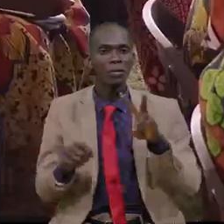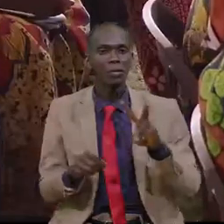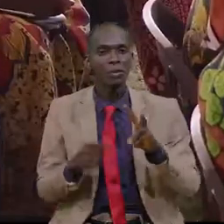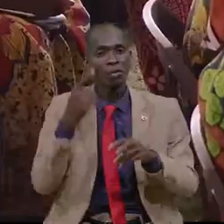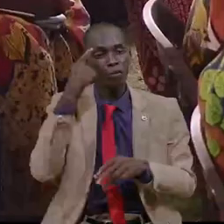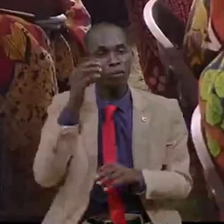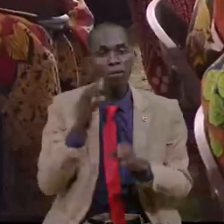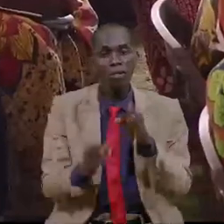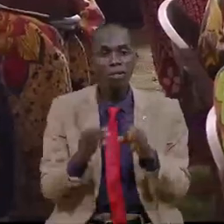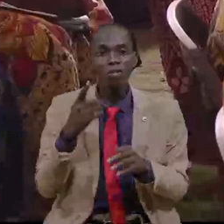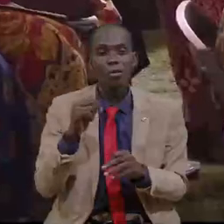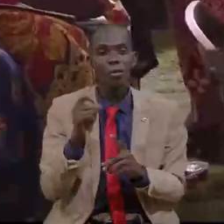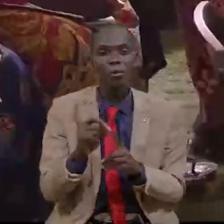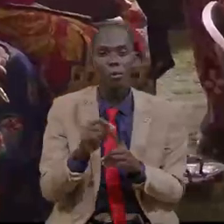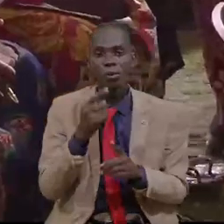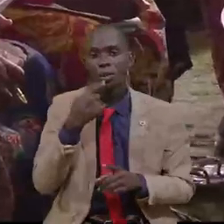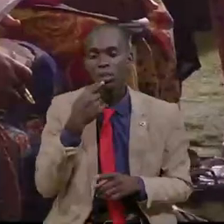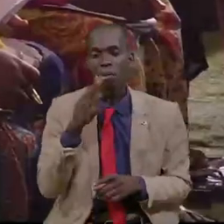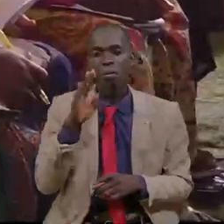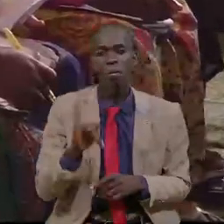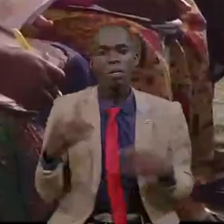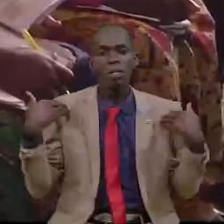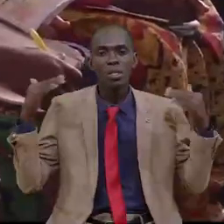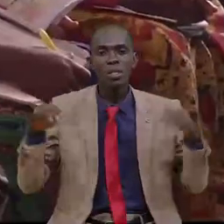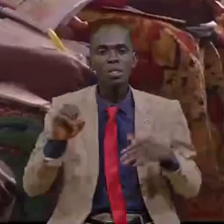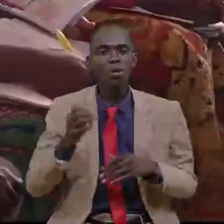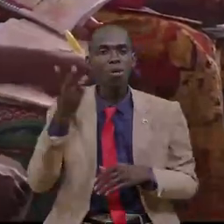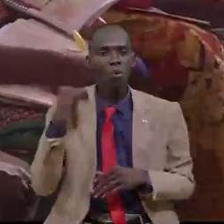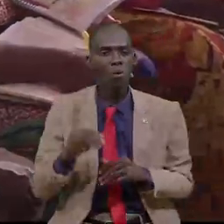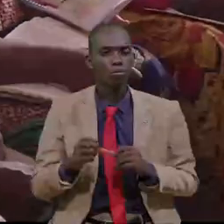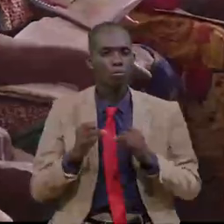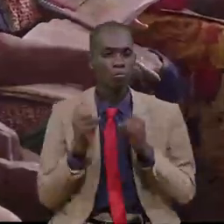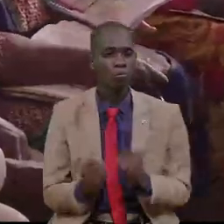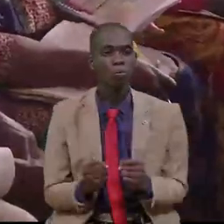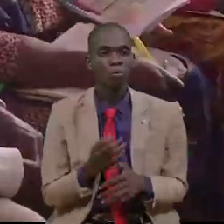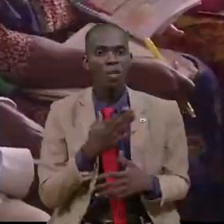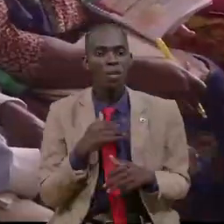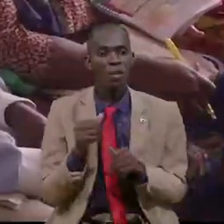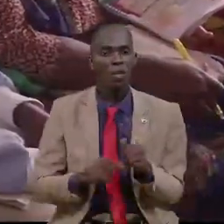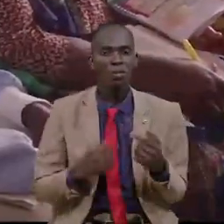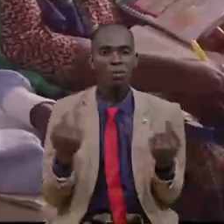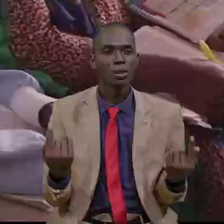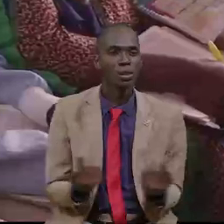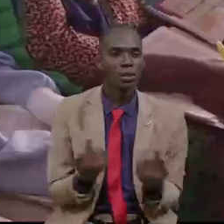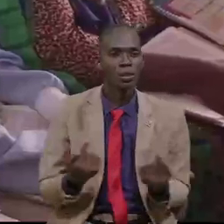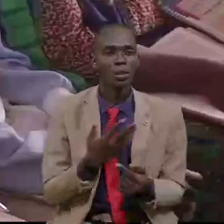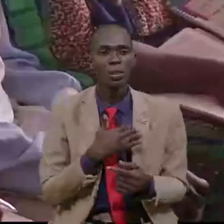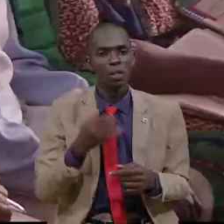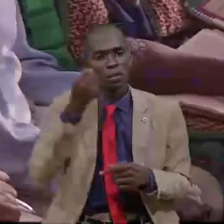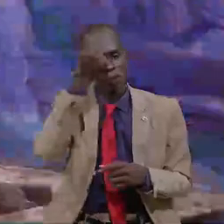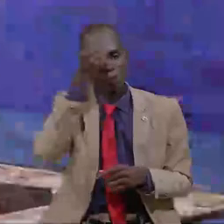Verset 2, car si la parole annoncée par des anges a eu son effet, et si toute transgression,